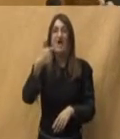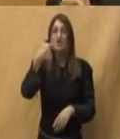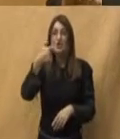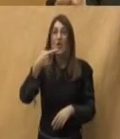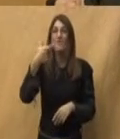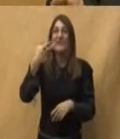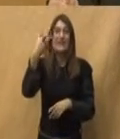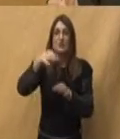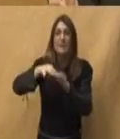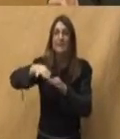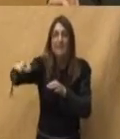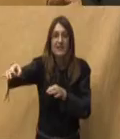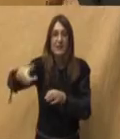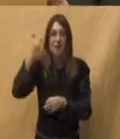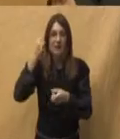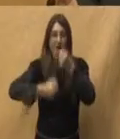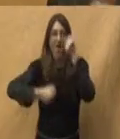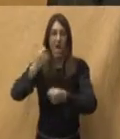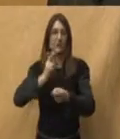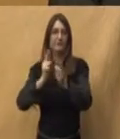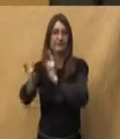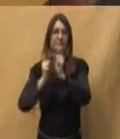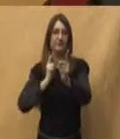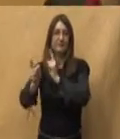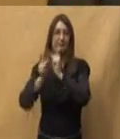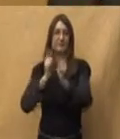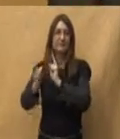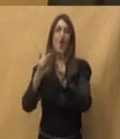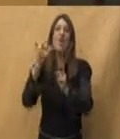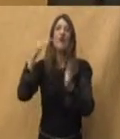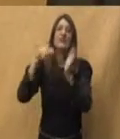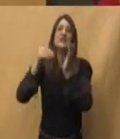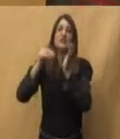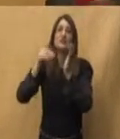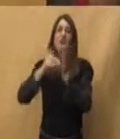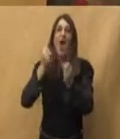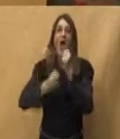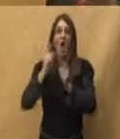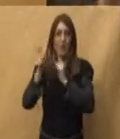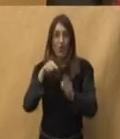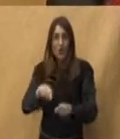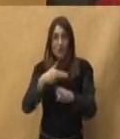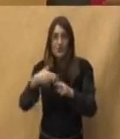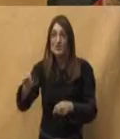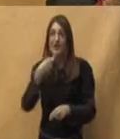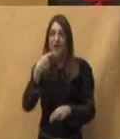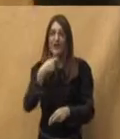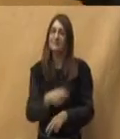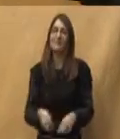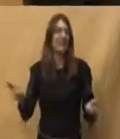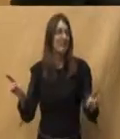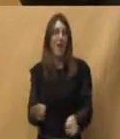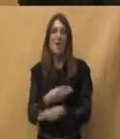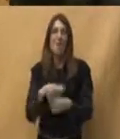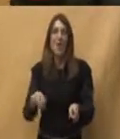metara ili 300 metara od autoceste gdje fura ne znam koliko tisuća automobila dnevno, da se jede čista hrana. Nema teorije. Kad